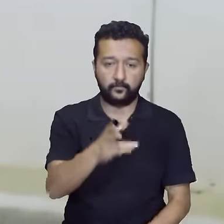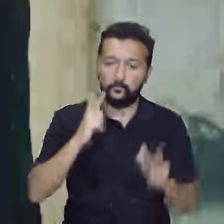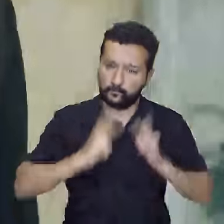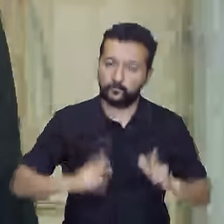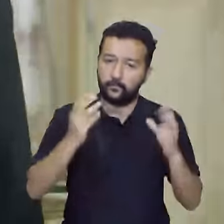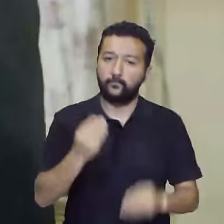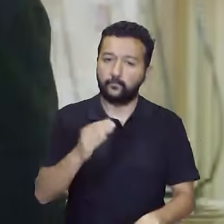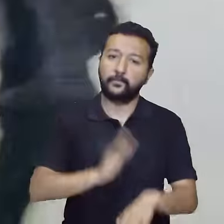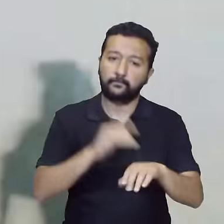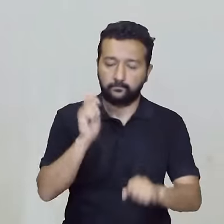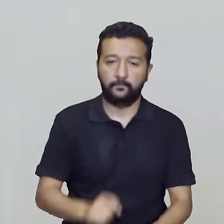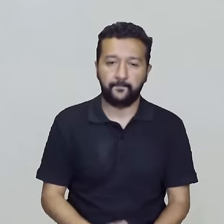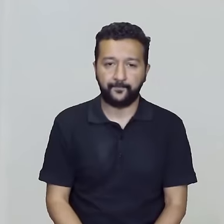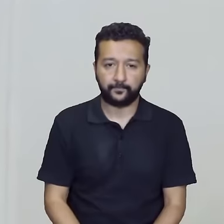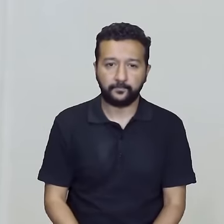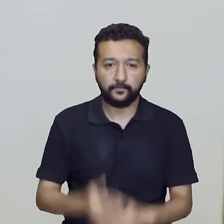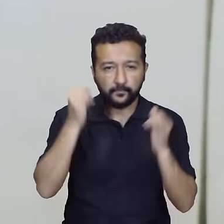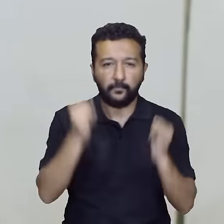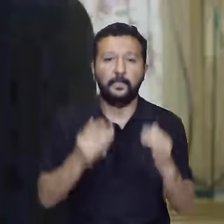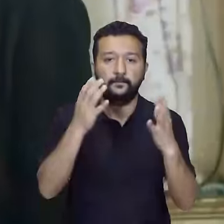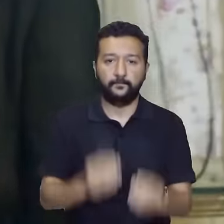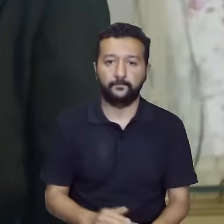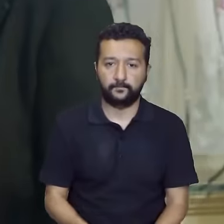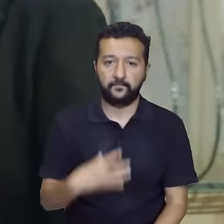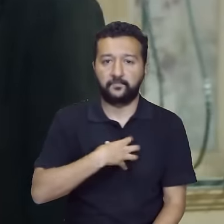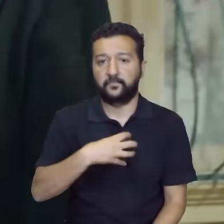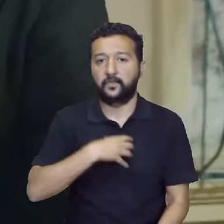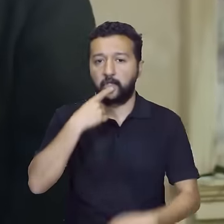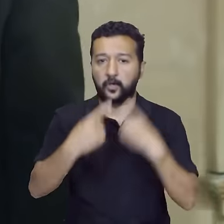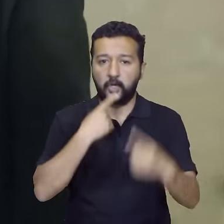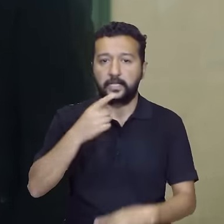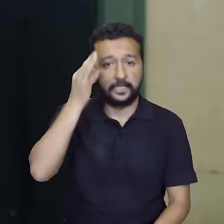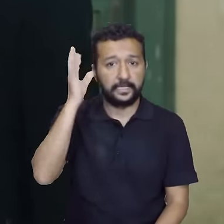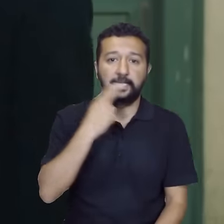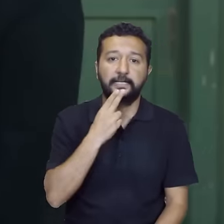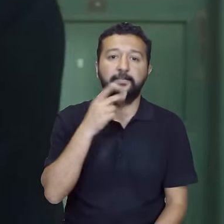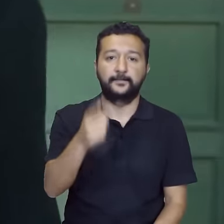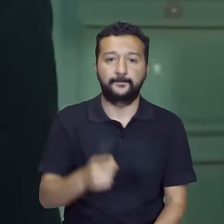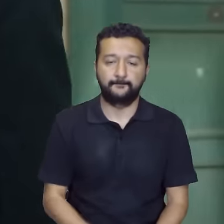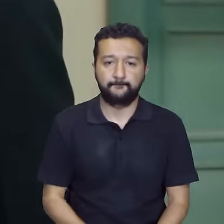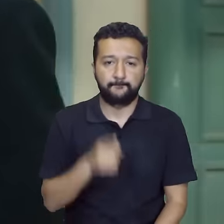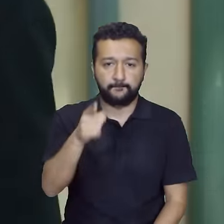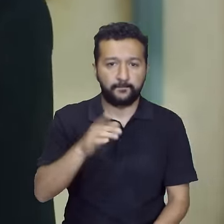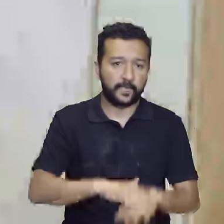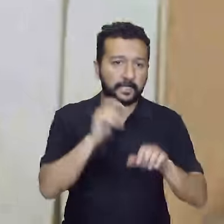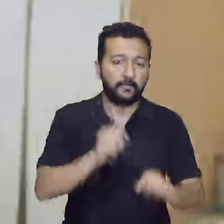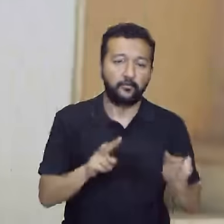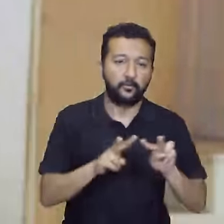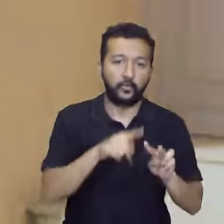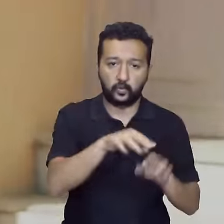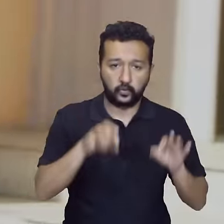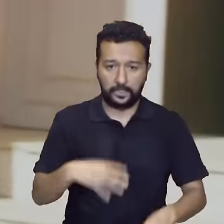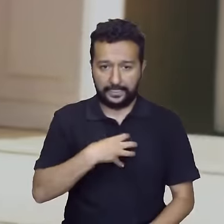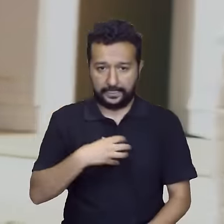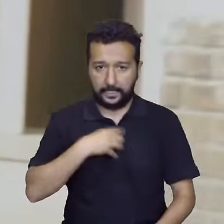Oh, iyi yaptım. Beter ol. Kendi kendine konuşuyor deli karı. E sen ne yapıyorsun Münir? Şu